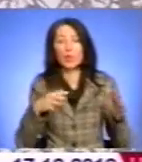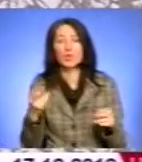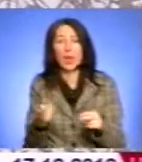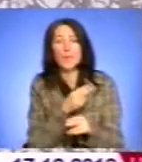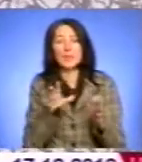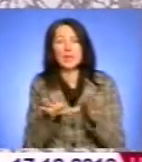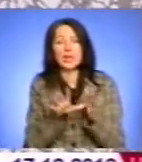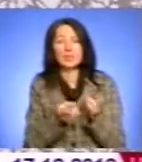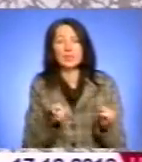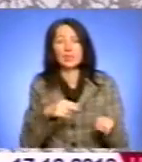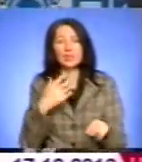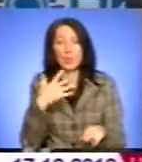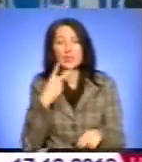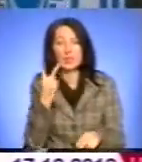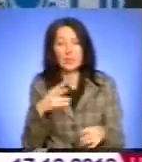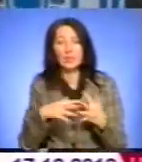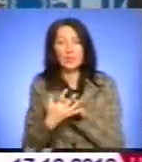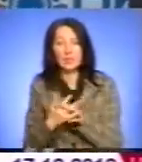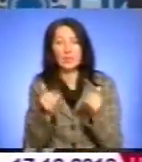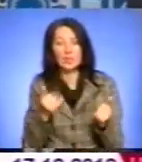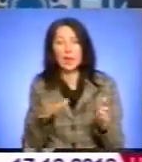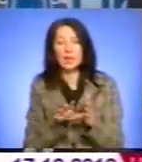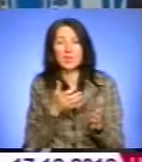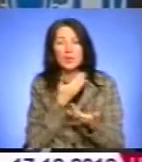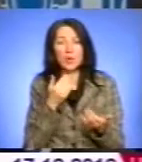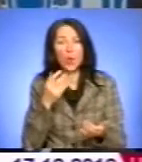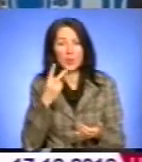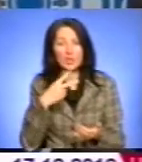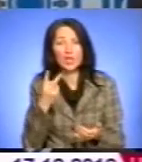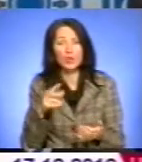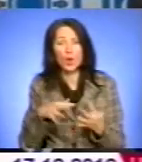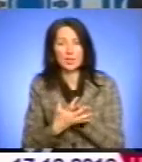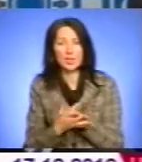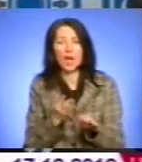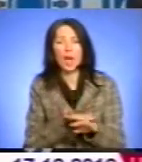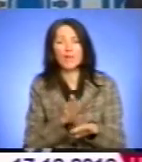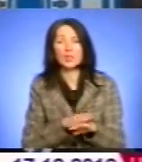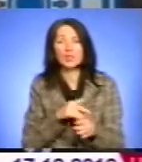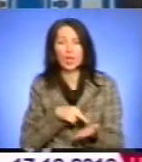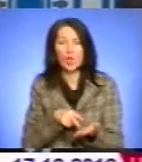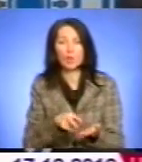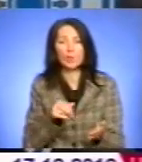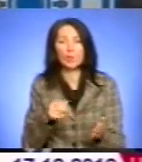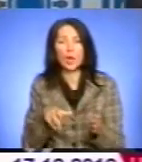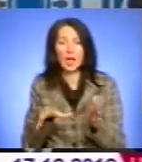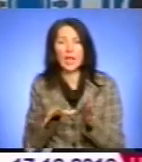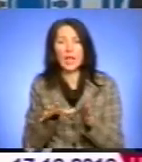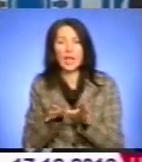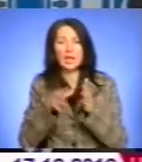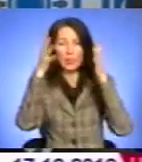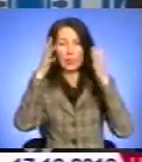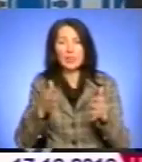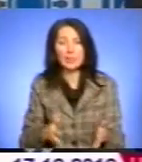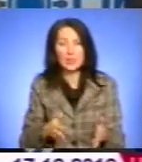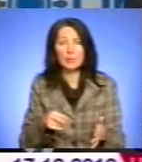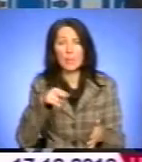електрики нема ще у 42 селах. Важкий доступ до трансформаторних підстанцій, до стовбів, до рубильників.